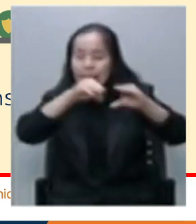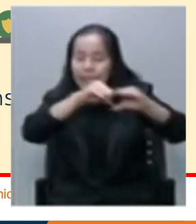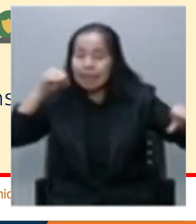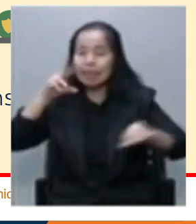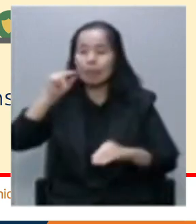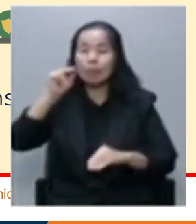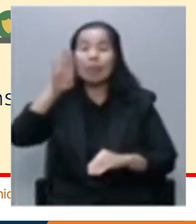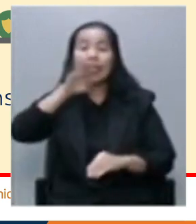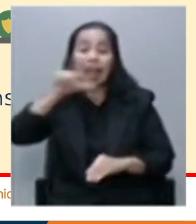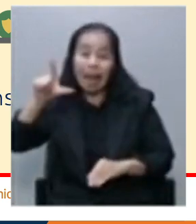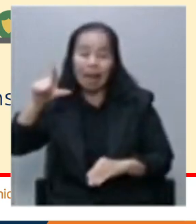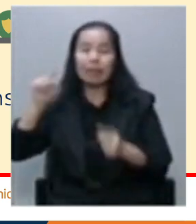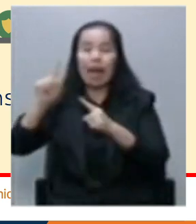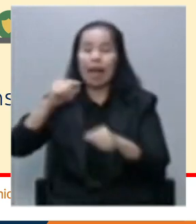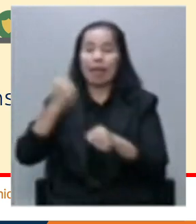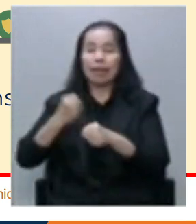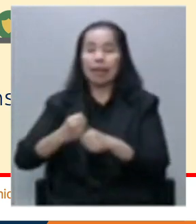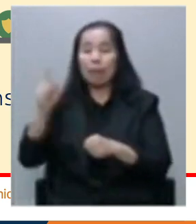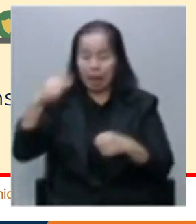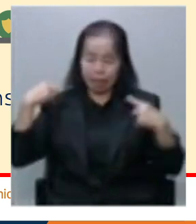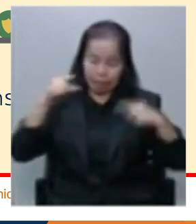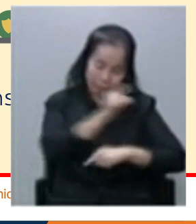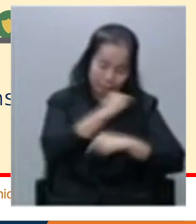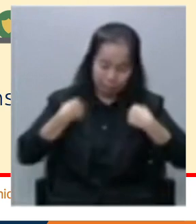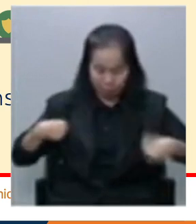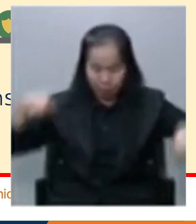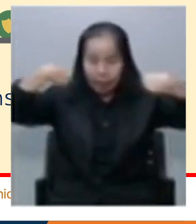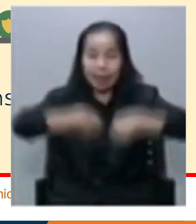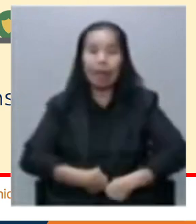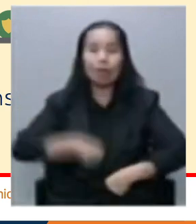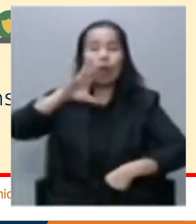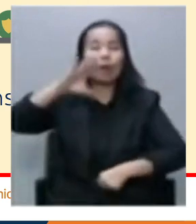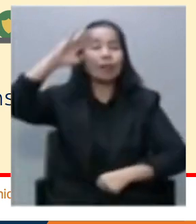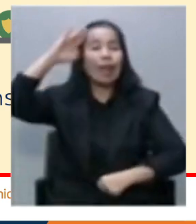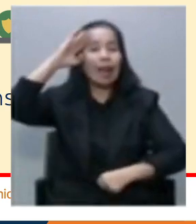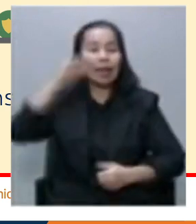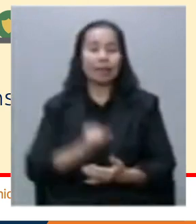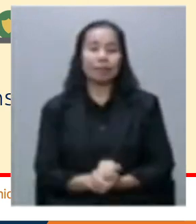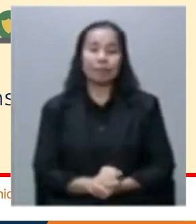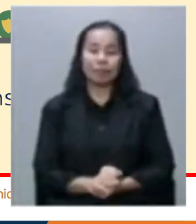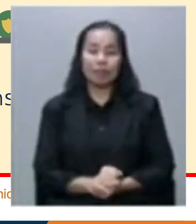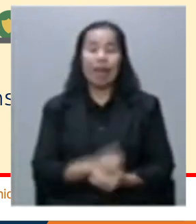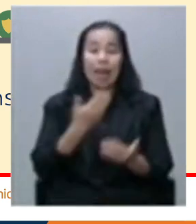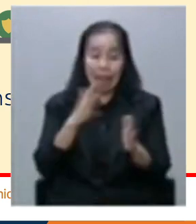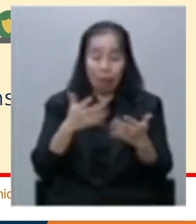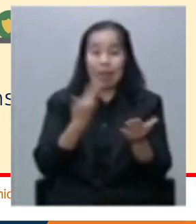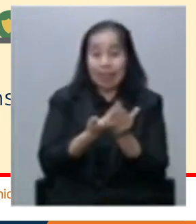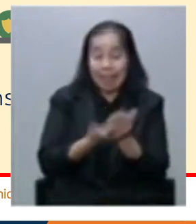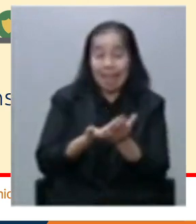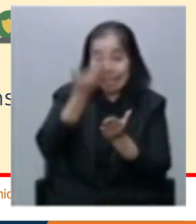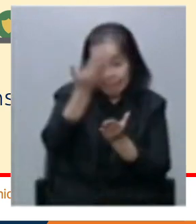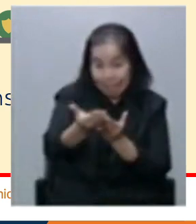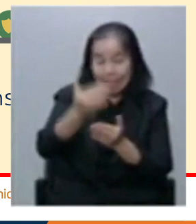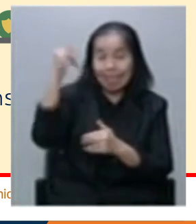ทเอาไปทำเครื่องแต่งกายให้ทหารนะครับแล้วก็เม็ดเงินนะครับที่จะต้องไปซื้อเฮลิคอปเตอร์เพื่อบรรเทาสาธารณภัย